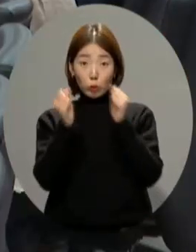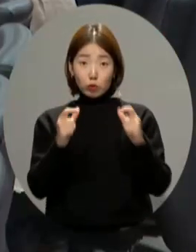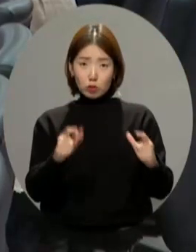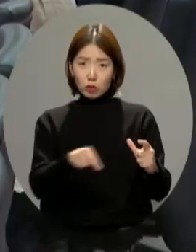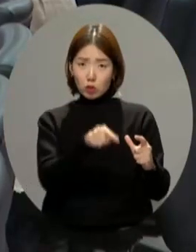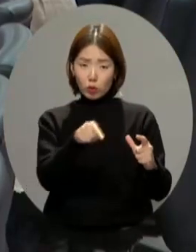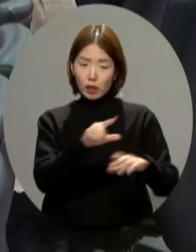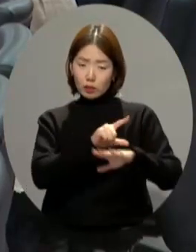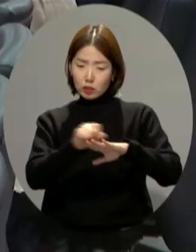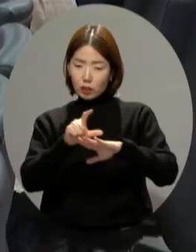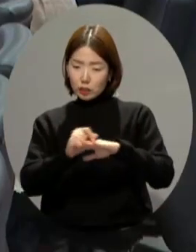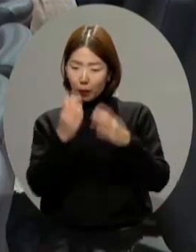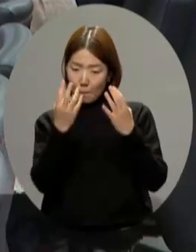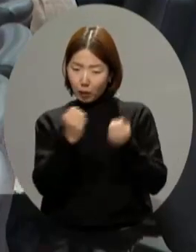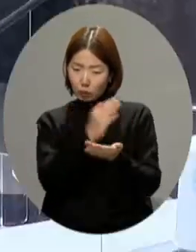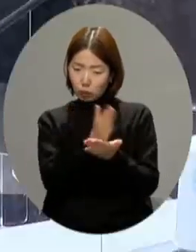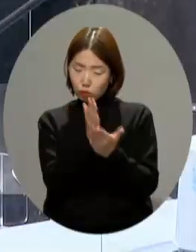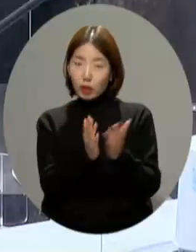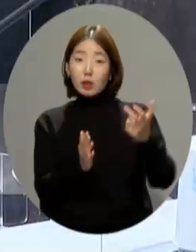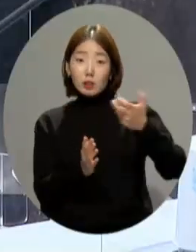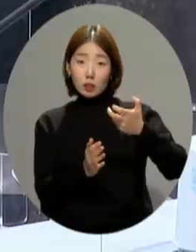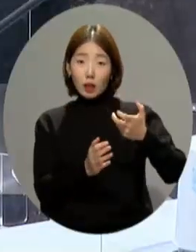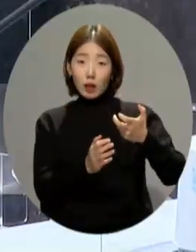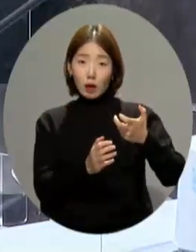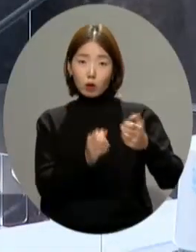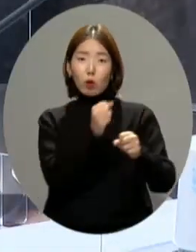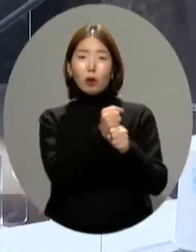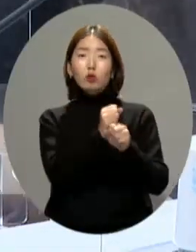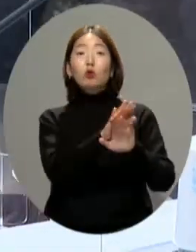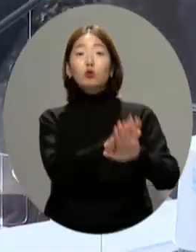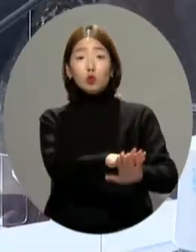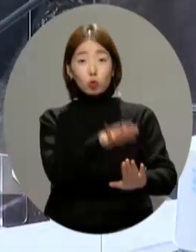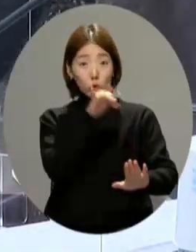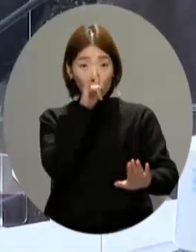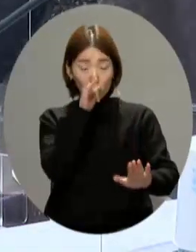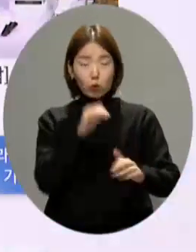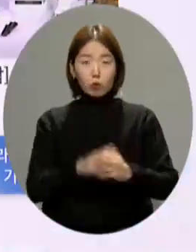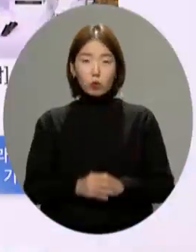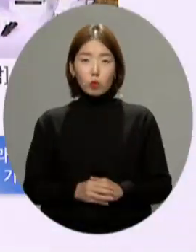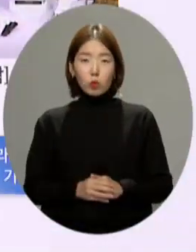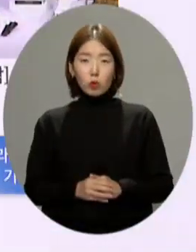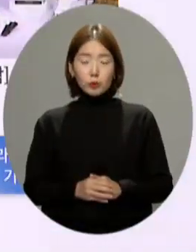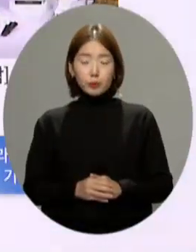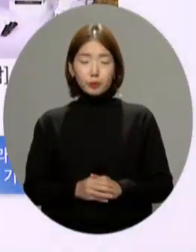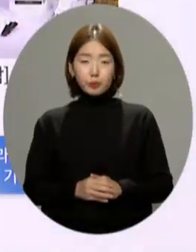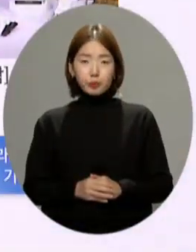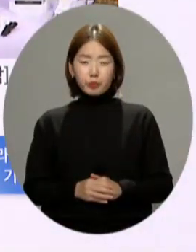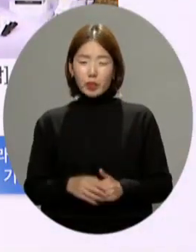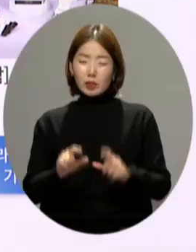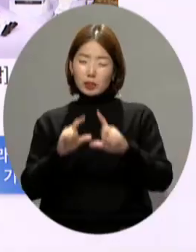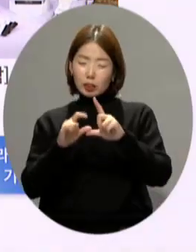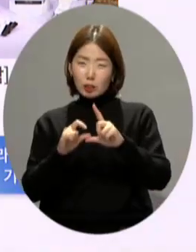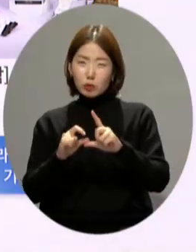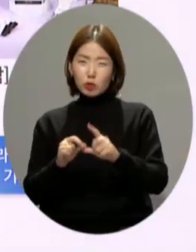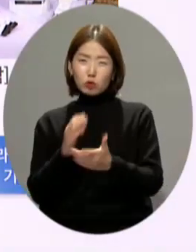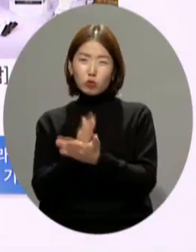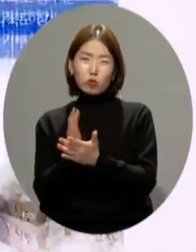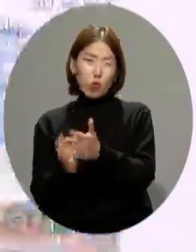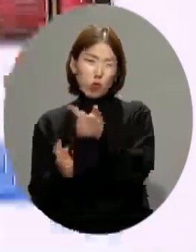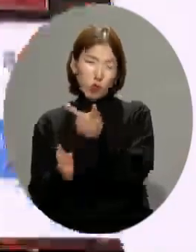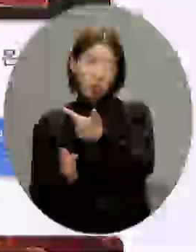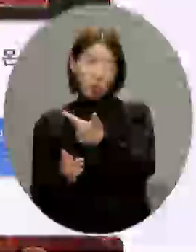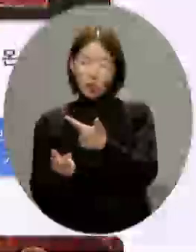현재 지자체별로 많게는 70가지에 이르는 다채로운 답례품을 준비한 곳이 있는 반면 일부는 불과